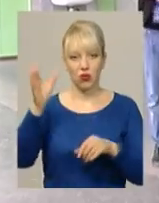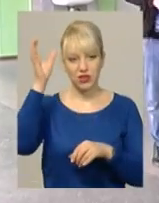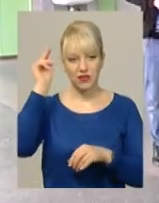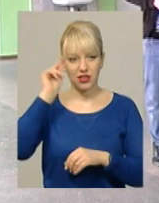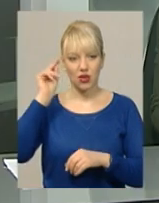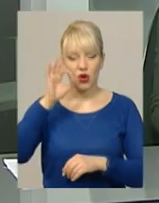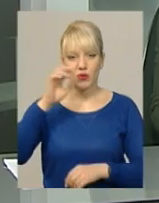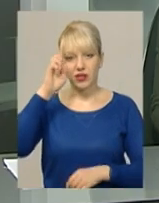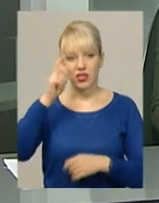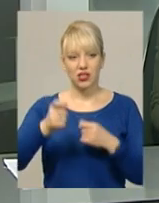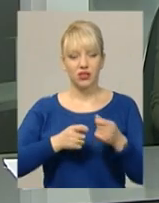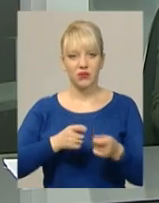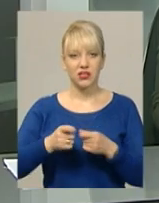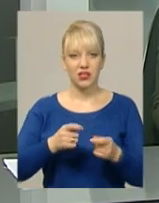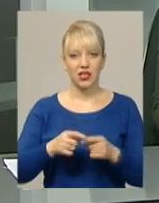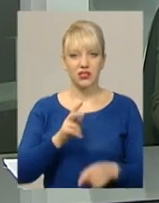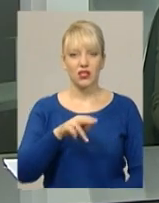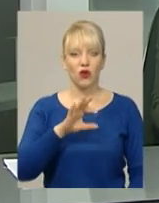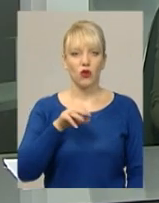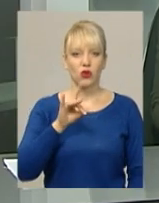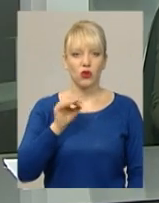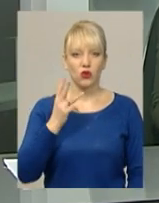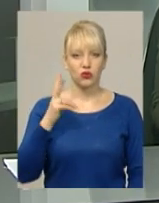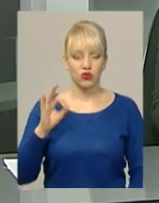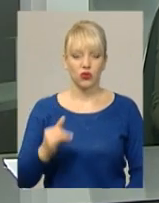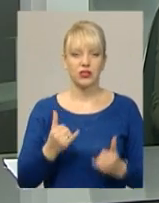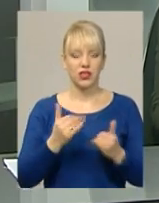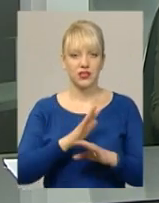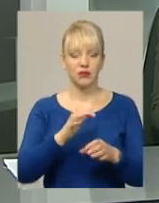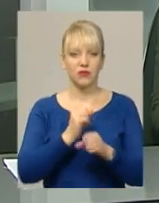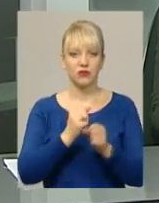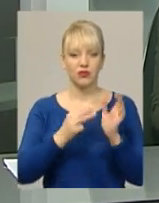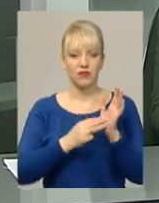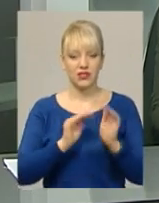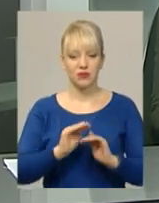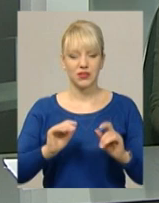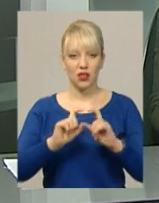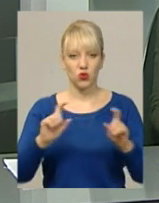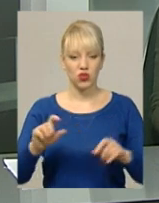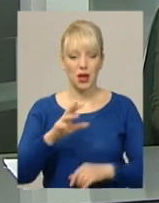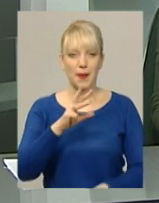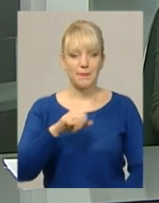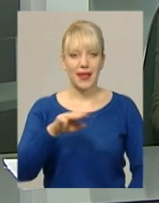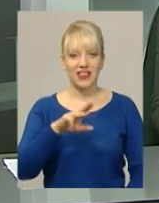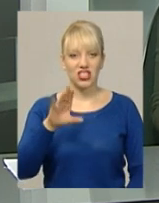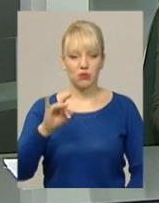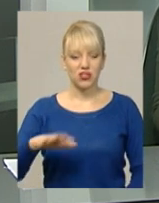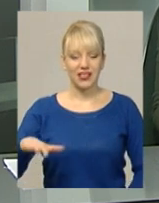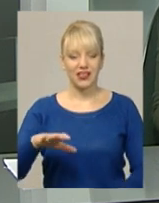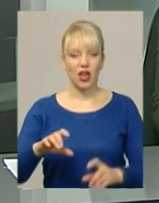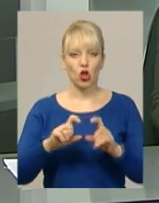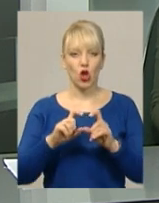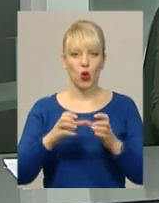науку облдержадміністрації Оксана Утрошко. Наразі не працюють 8 садочків у Меджибіській тергромаді та 15 у